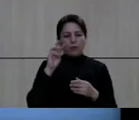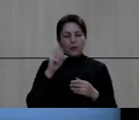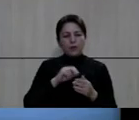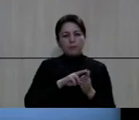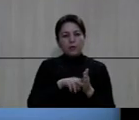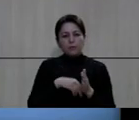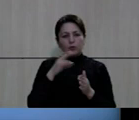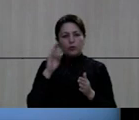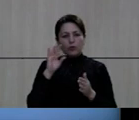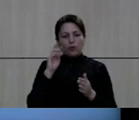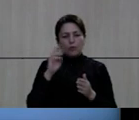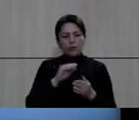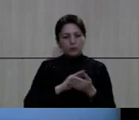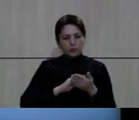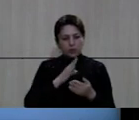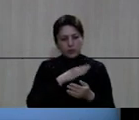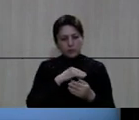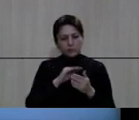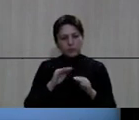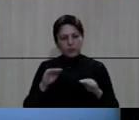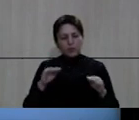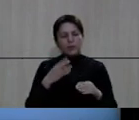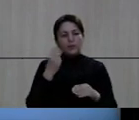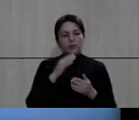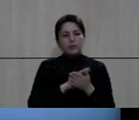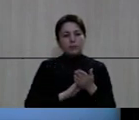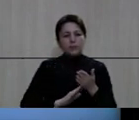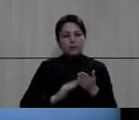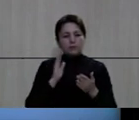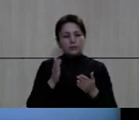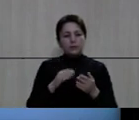ma'lumotnoma. Yozib oldingizmi? Yana davom etamiz.